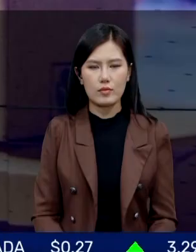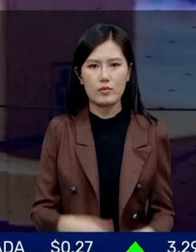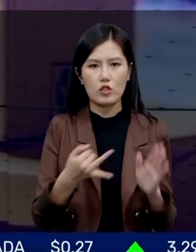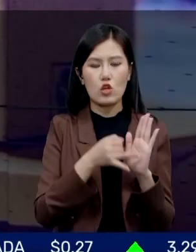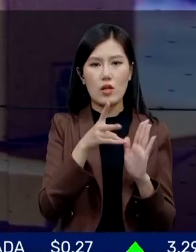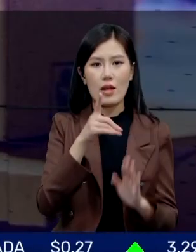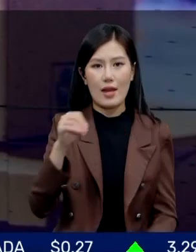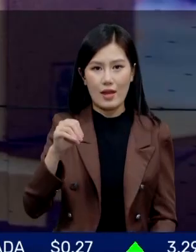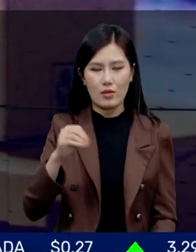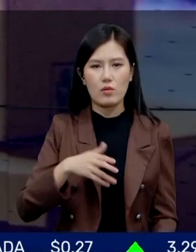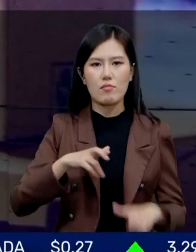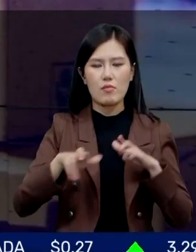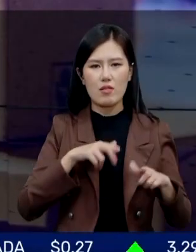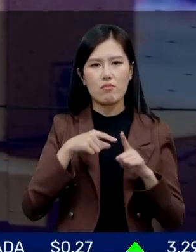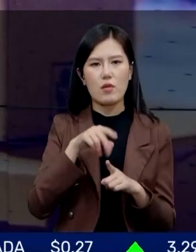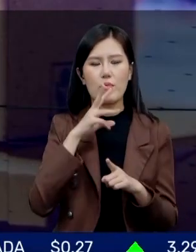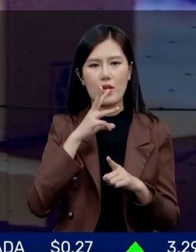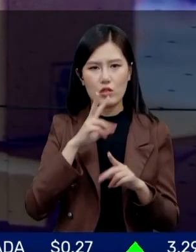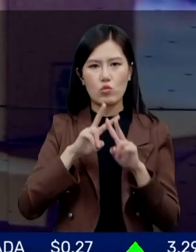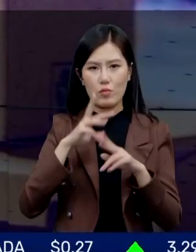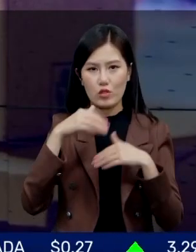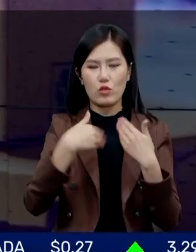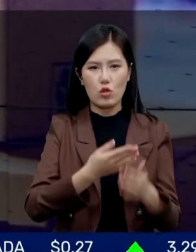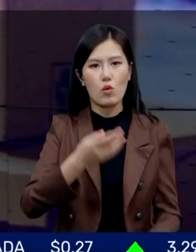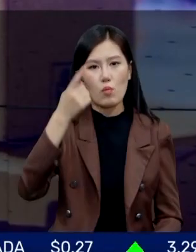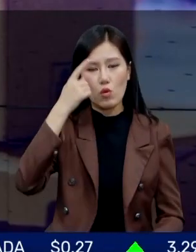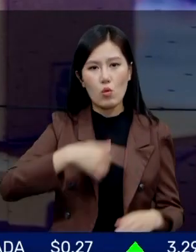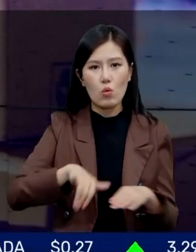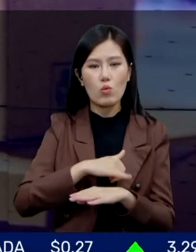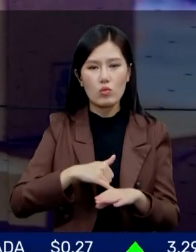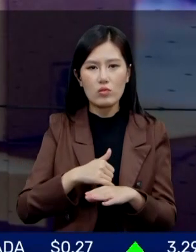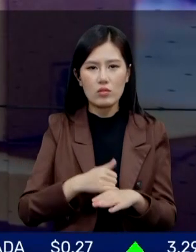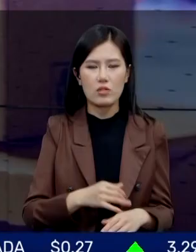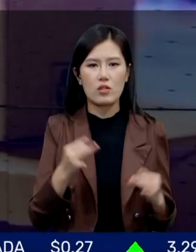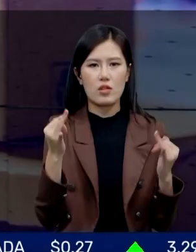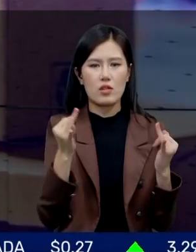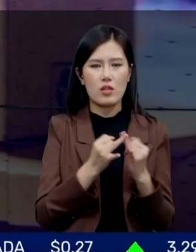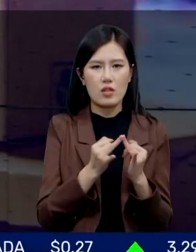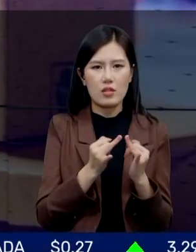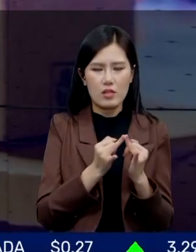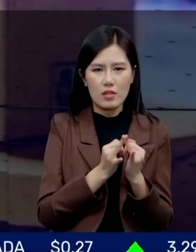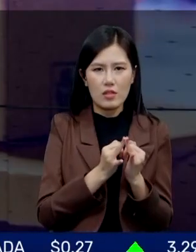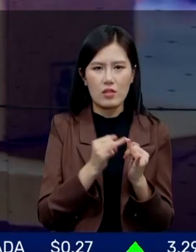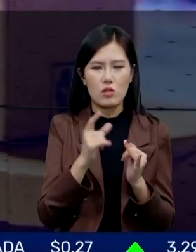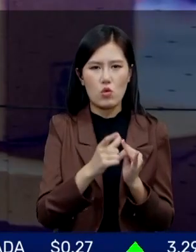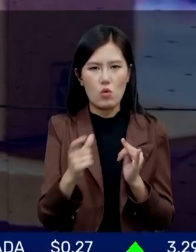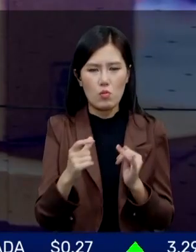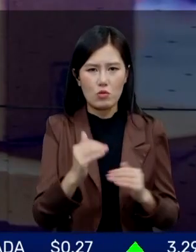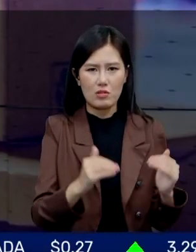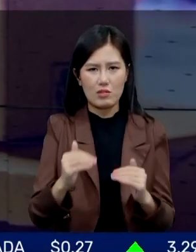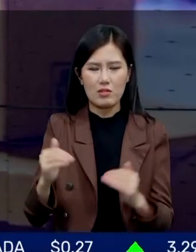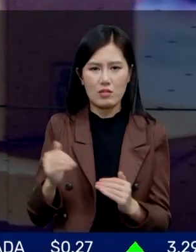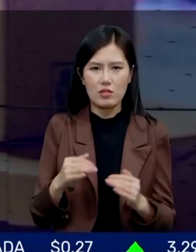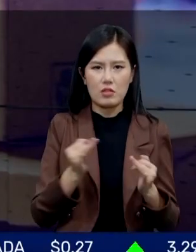7-р хөтөлбөр бизнес орчин болон гар үргэлжилж байна. Манай улсад онлайн худалдааны зах зээл нилээдгүй хөгжиж, өрсөлдөөн ширүүсж байна. Тэгвэл онлайн